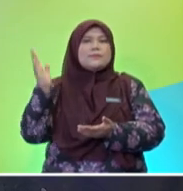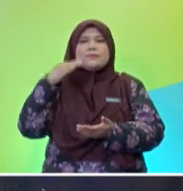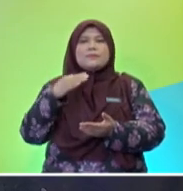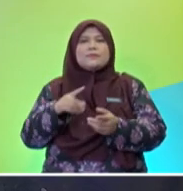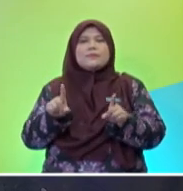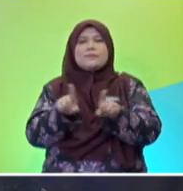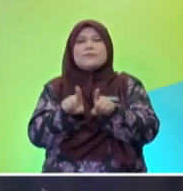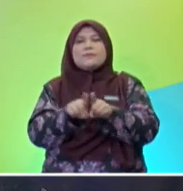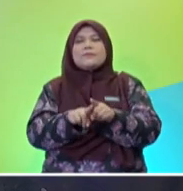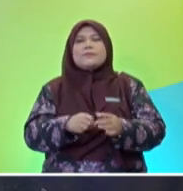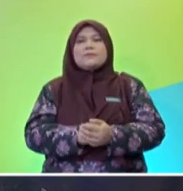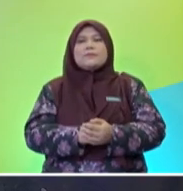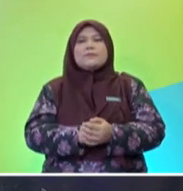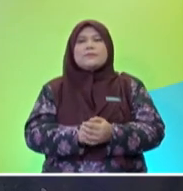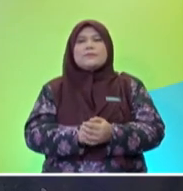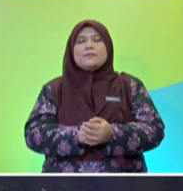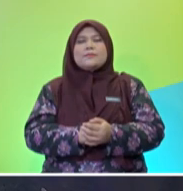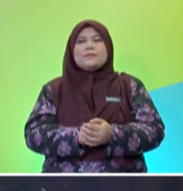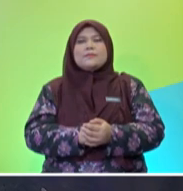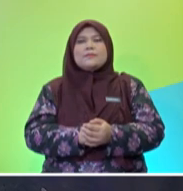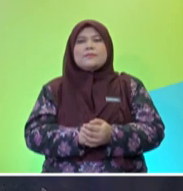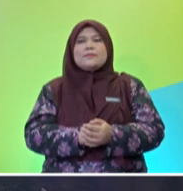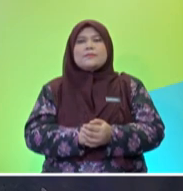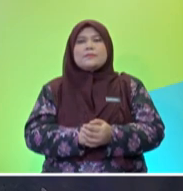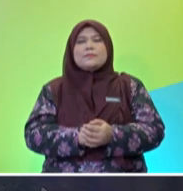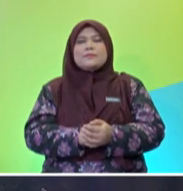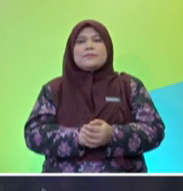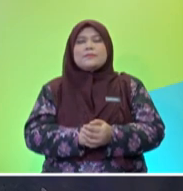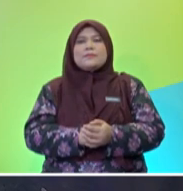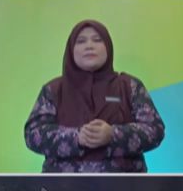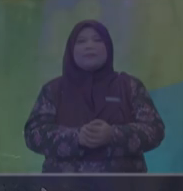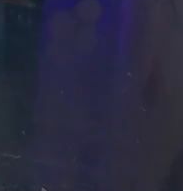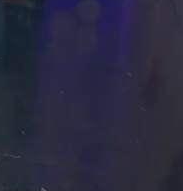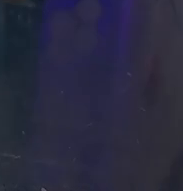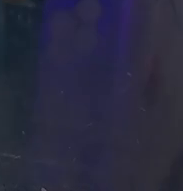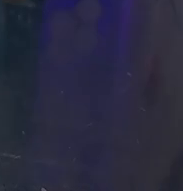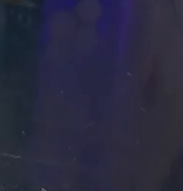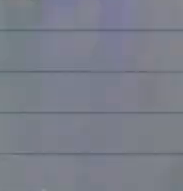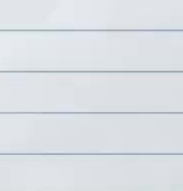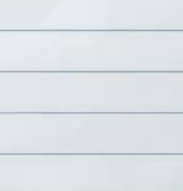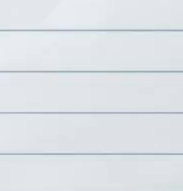sini jangan kamar mandi teruskan Setia menonton pulang sekolah Didik Tiwi PM